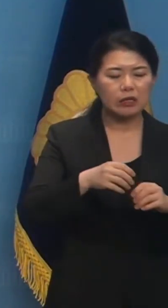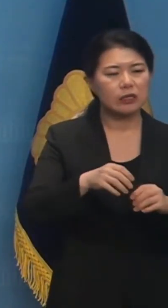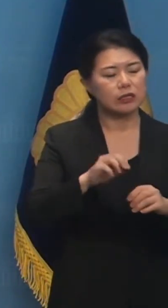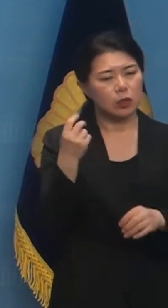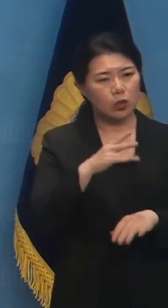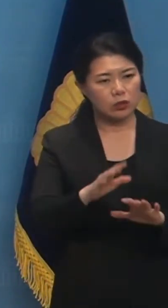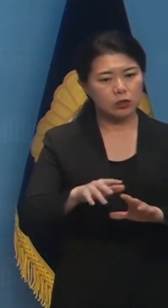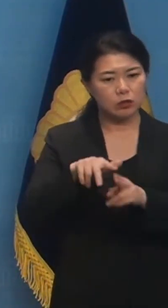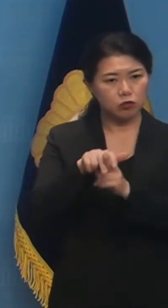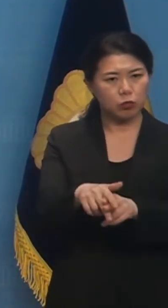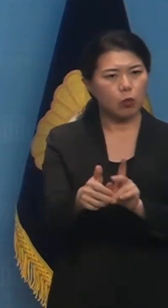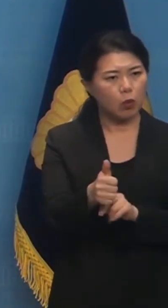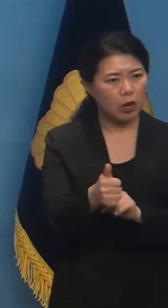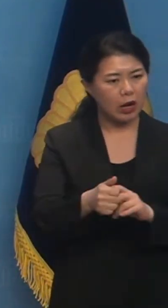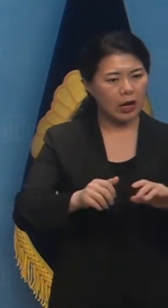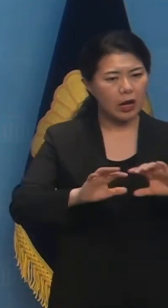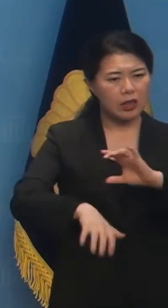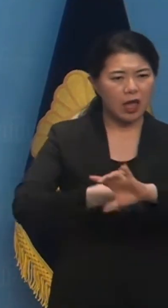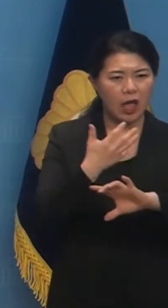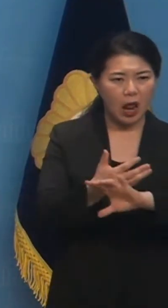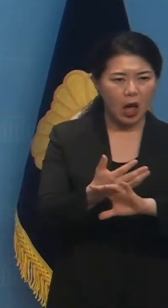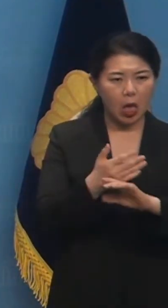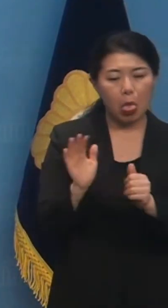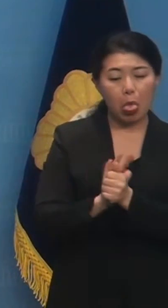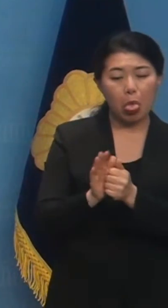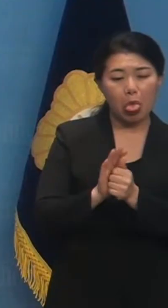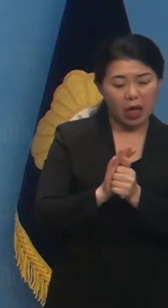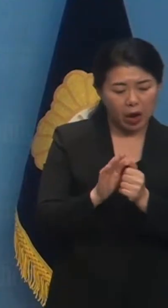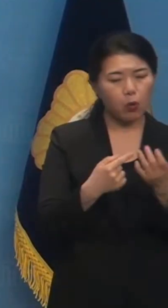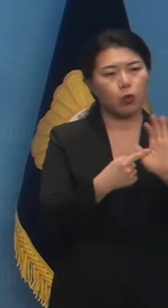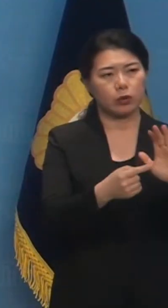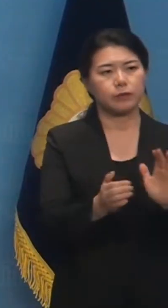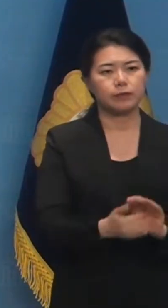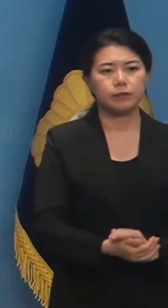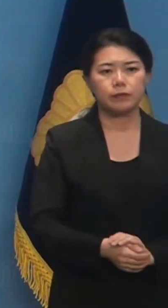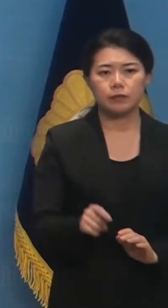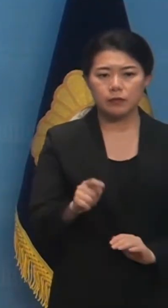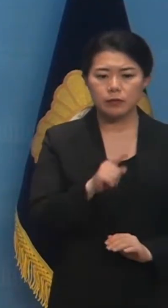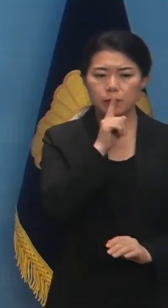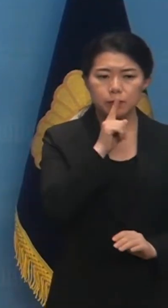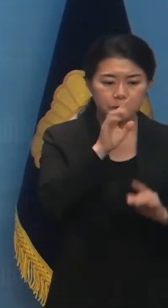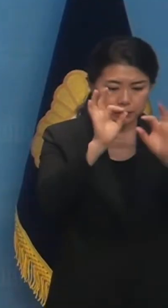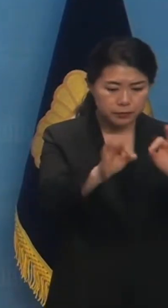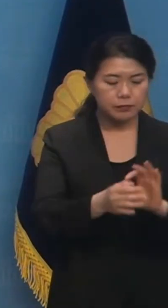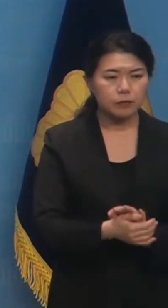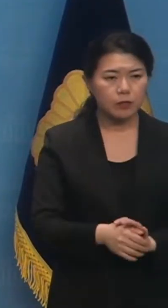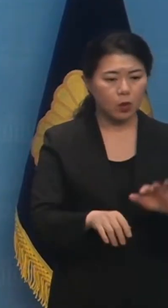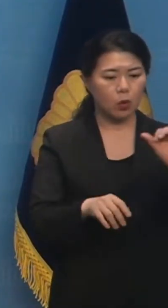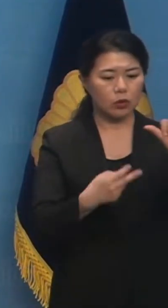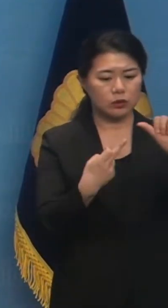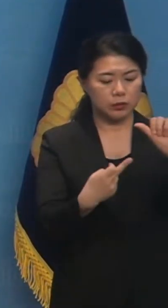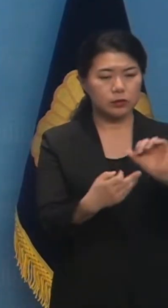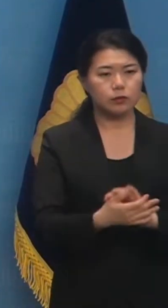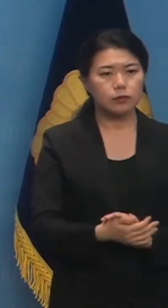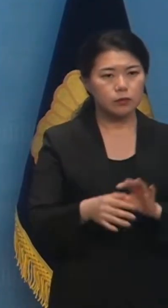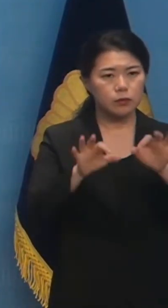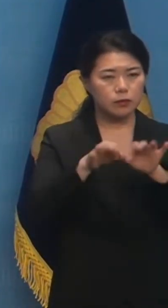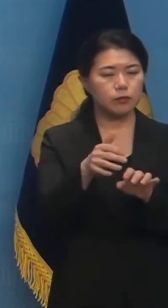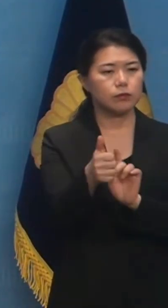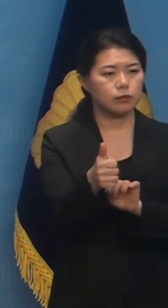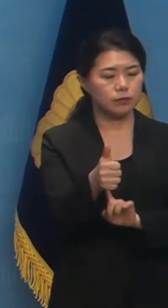국민의힘 대선 후보 내란 비호집이 공개되었습니다. 내란 비호집의 발언을 살펴보면 5월 12일